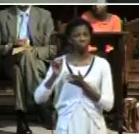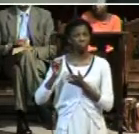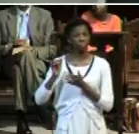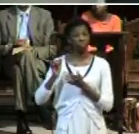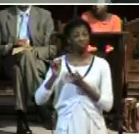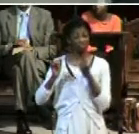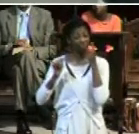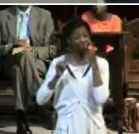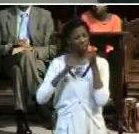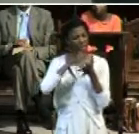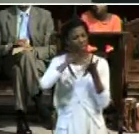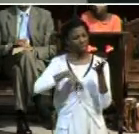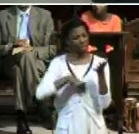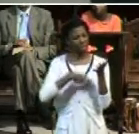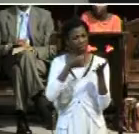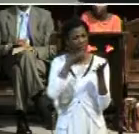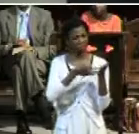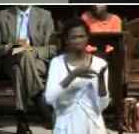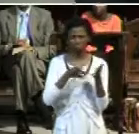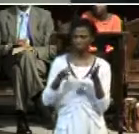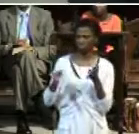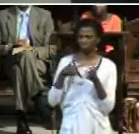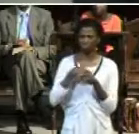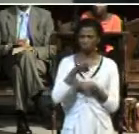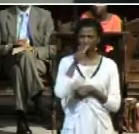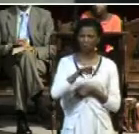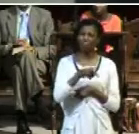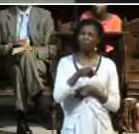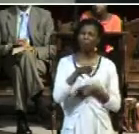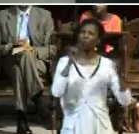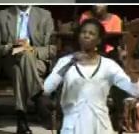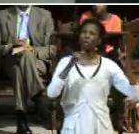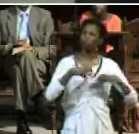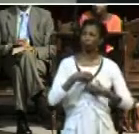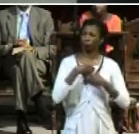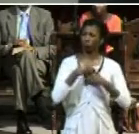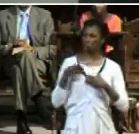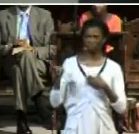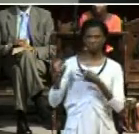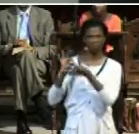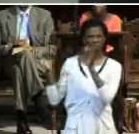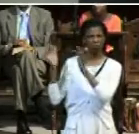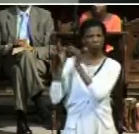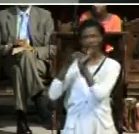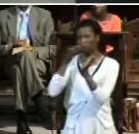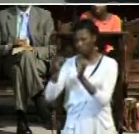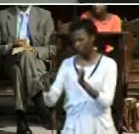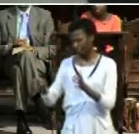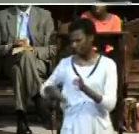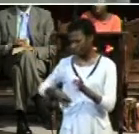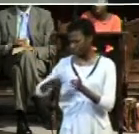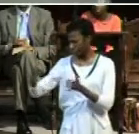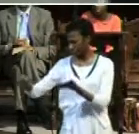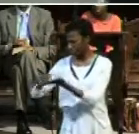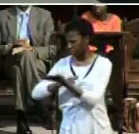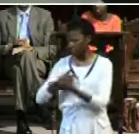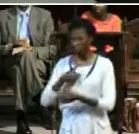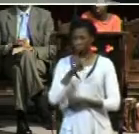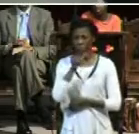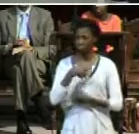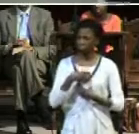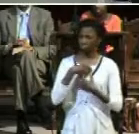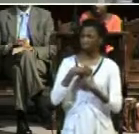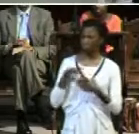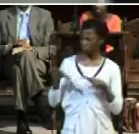ne s'y trompent pas. Qui est cet homme qui pardonne les péchés ? C'est Dieu. Elle reconnaît,